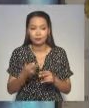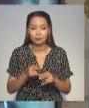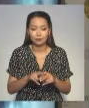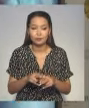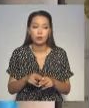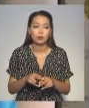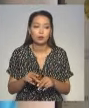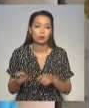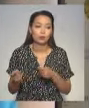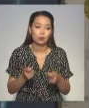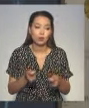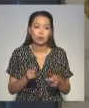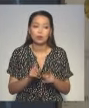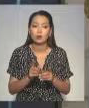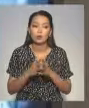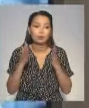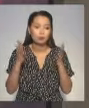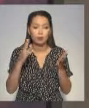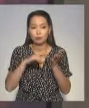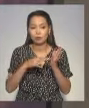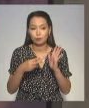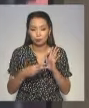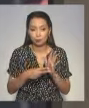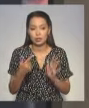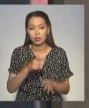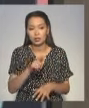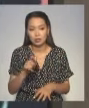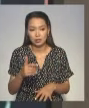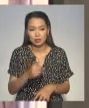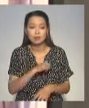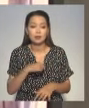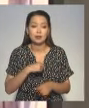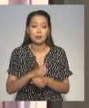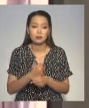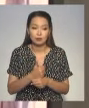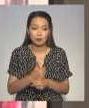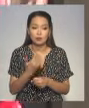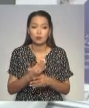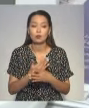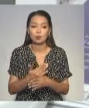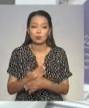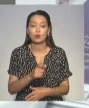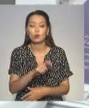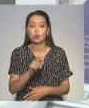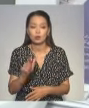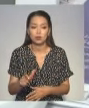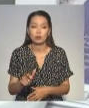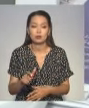производит очень огромный прорыв в здравоохранении. Самое главное – помощь людям, долголетие